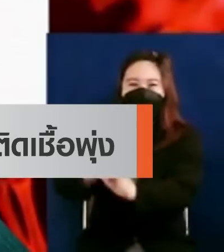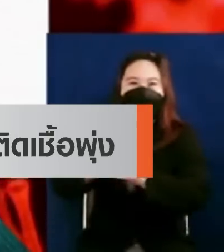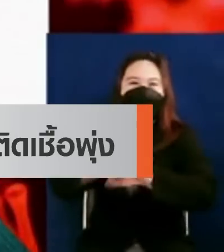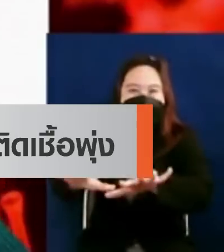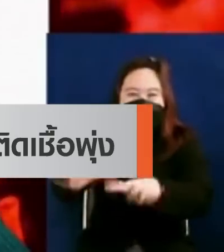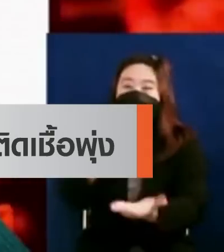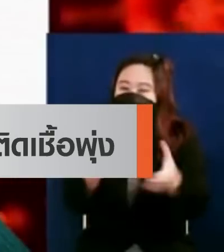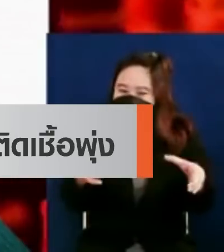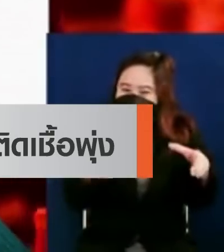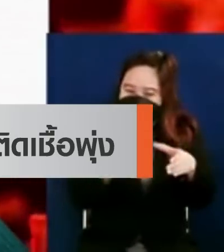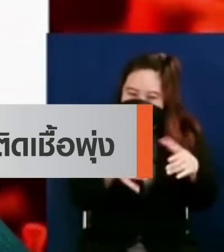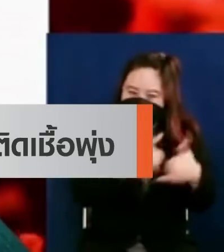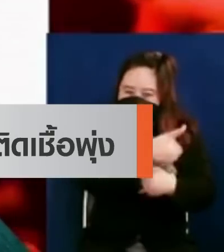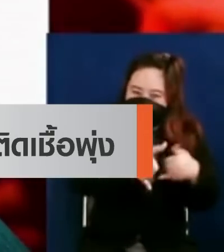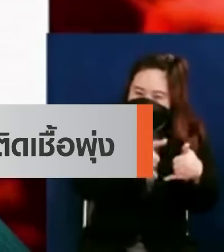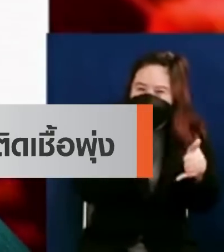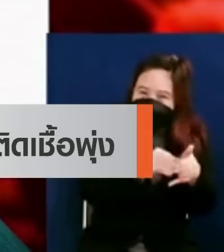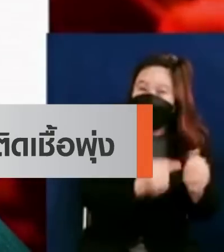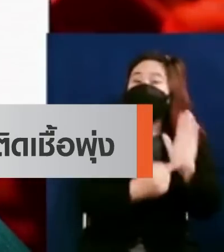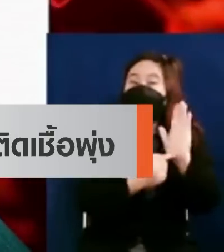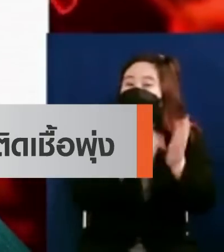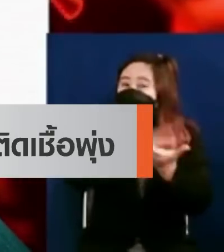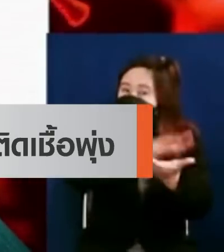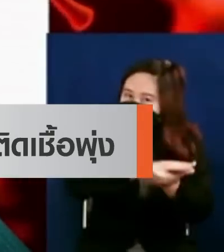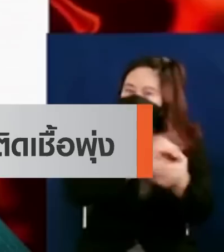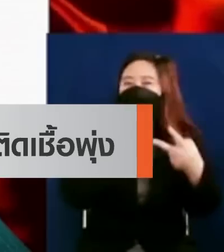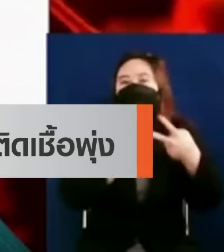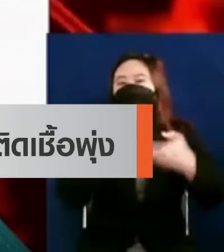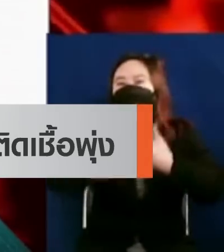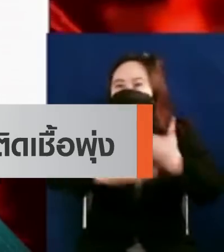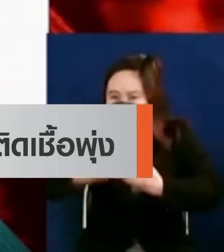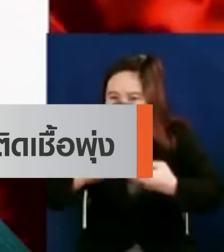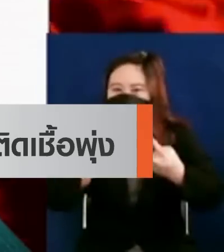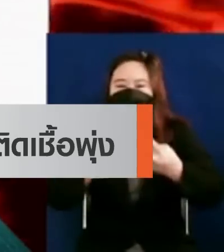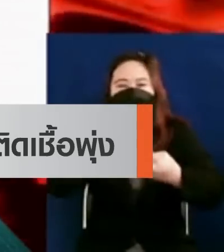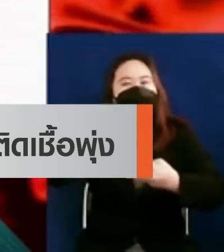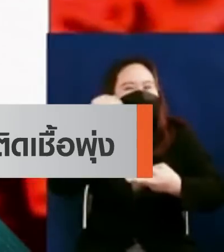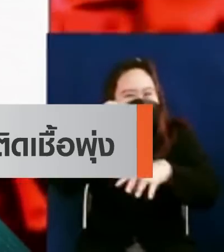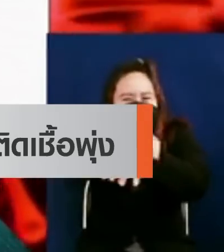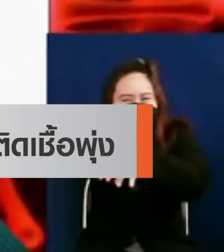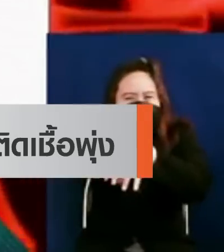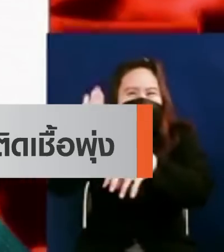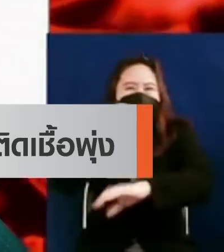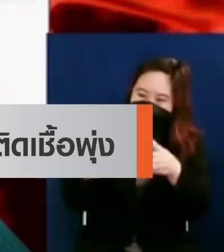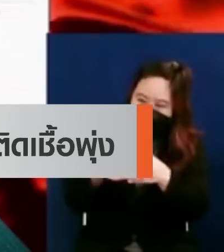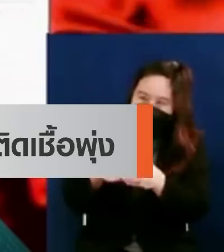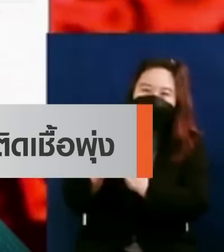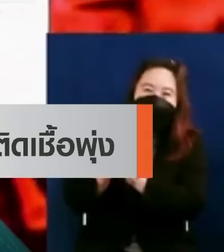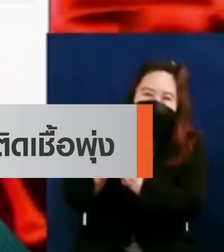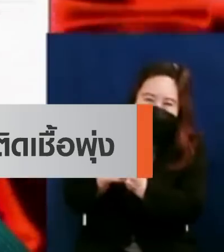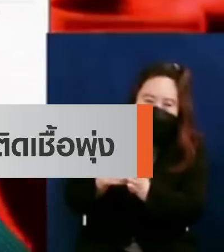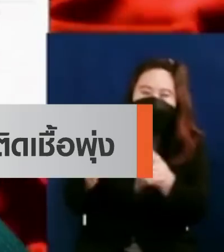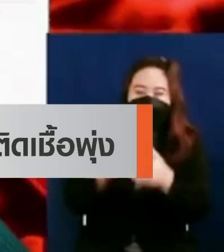ที่การติดเชื้อในเด็กพบเพิ่มขึ้นค่ะช่วงอายุ0-9 ปีอยู่ที่ร้อยละ 10.3 อ